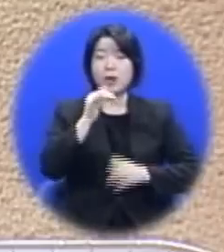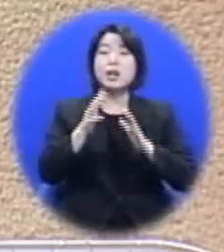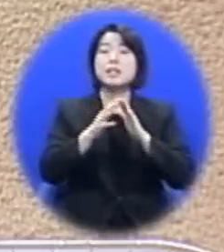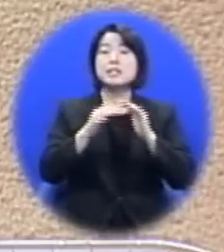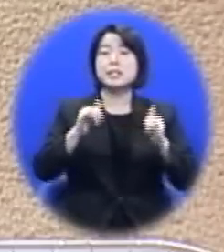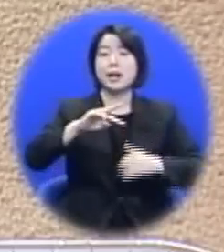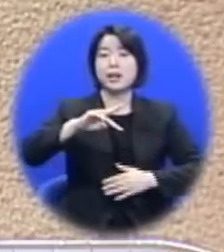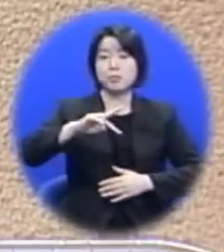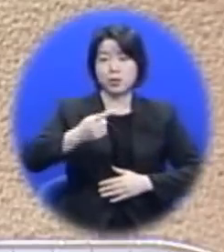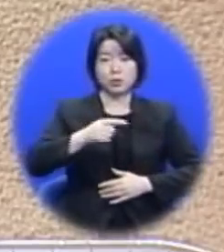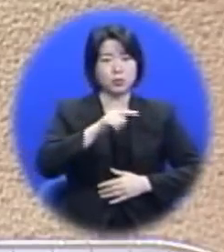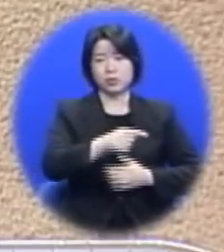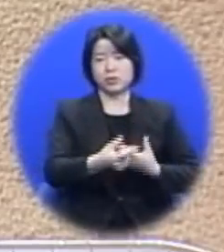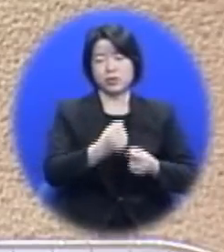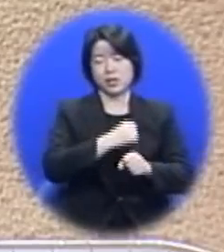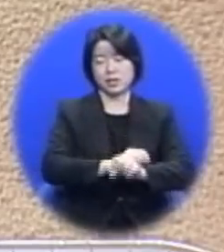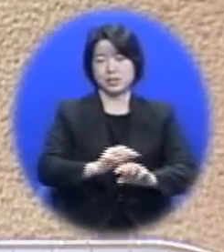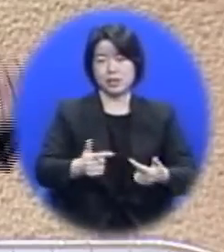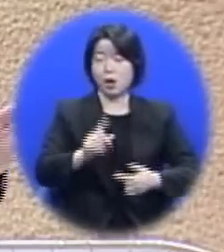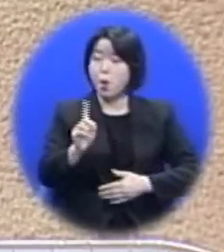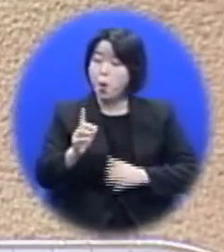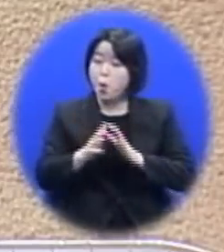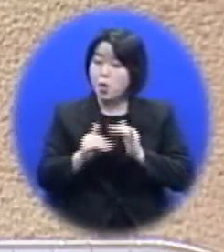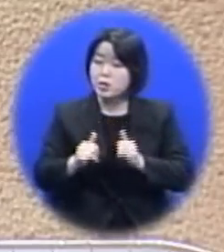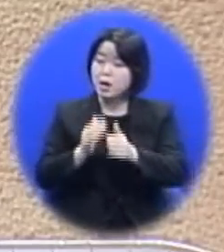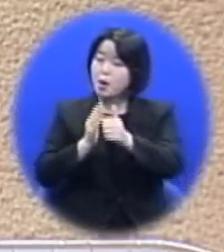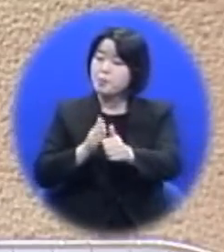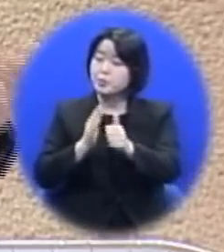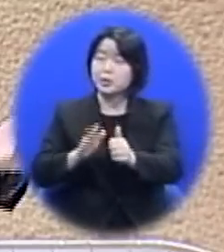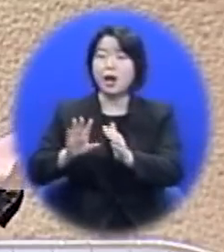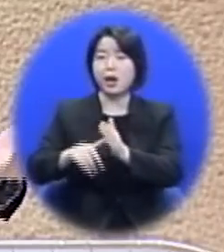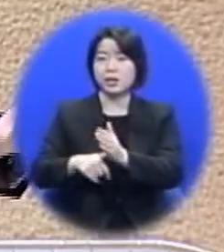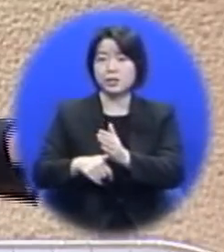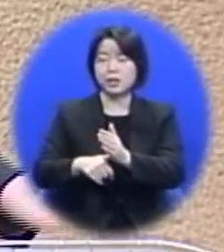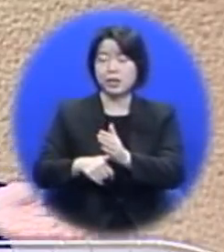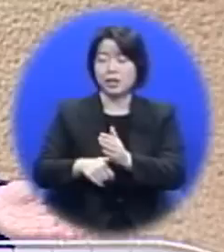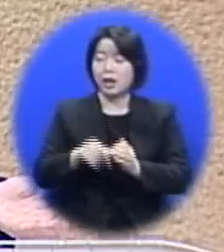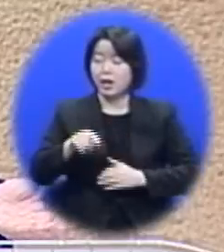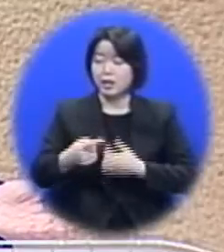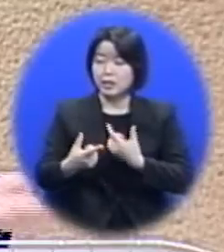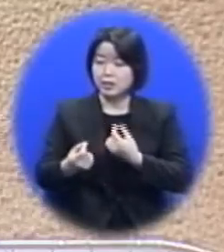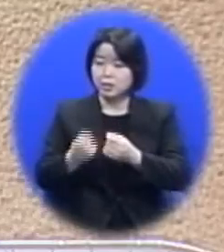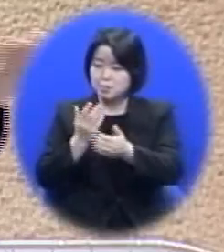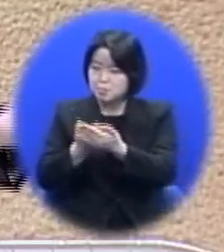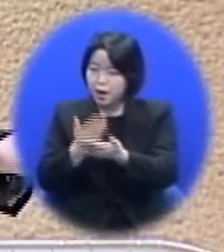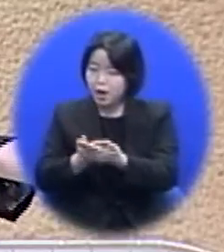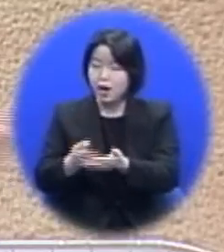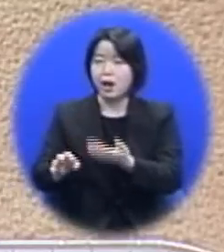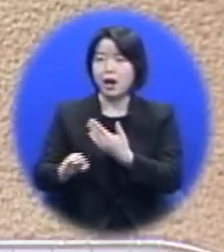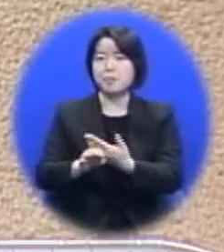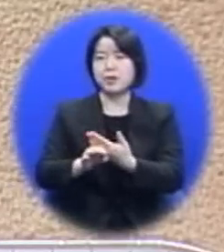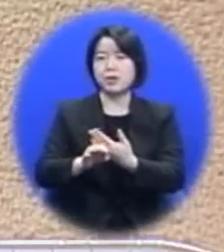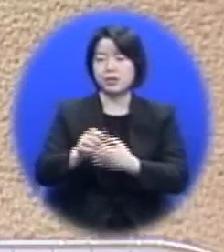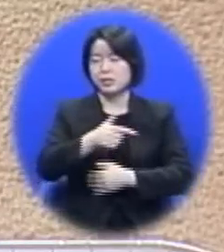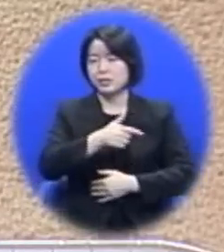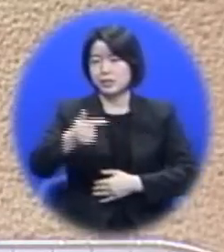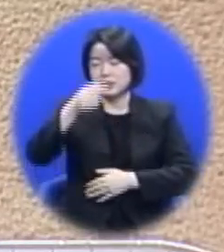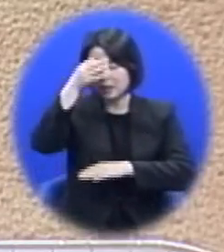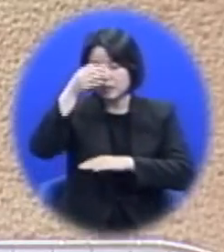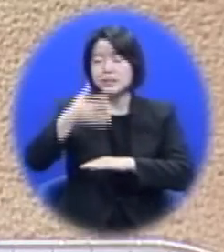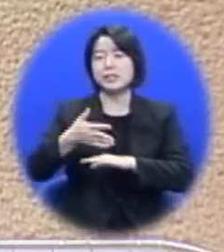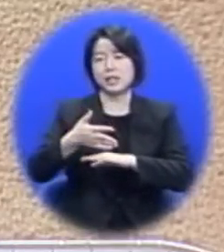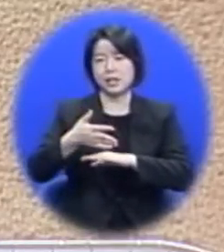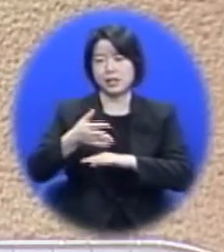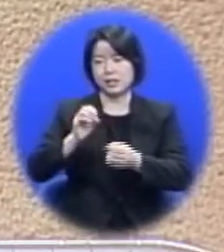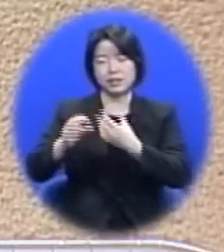사람들에게도 그렇게 안 합니다. 우리가 어떤 사람에게 뭘 부탁하러 가서 이렇게 하면 큰 실례고 거의 응답을 못